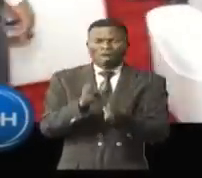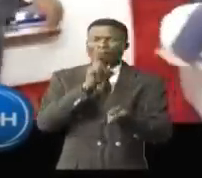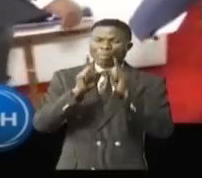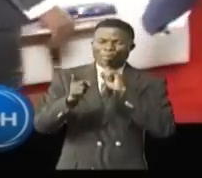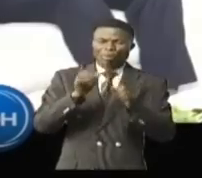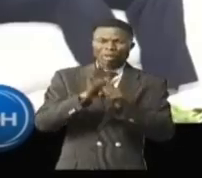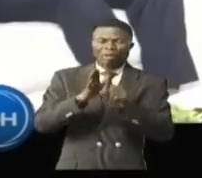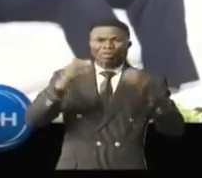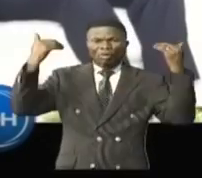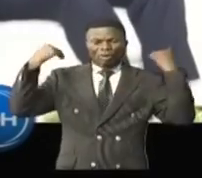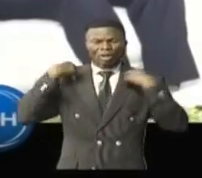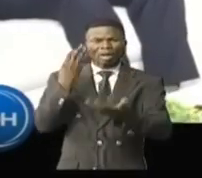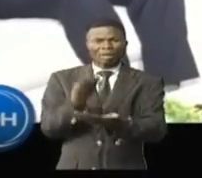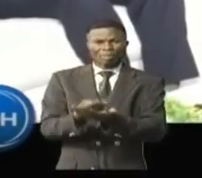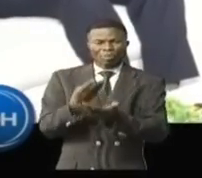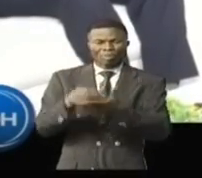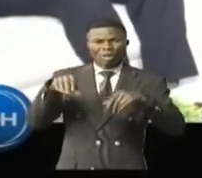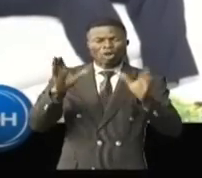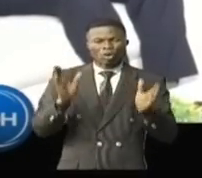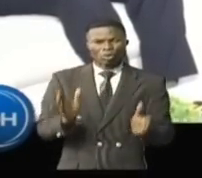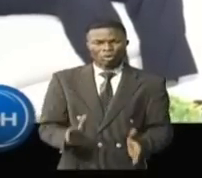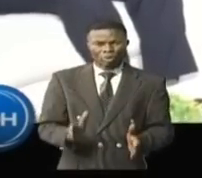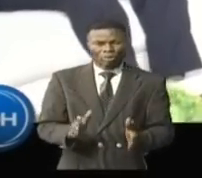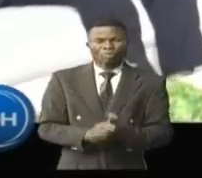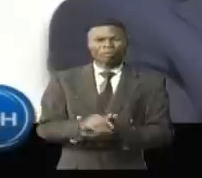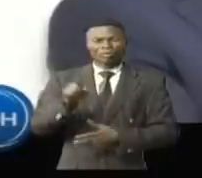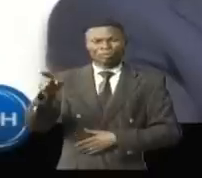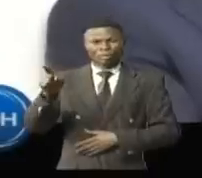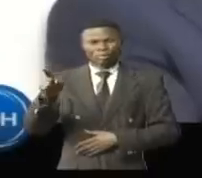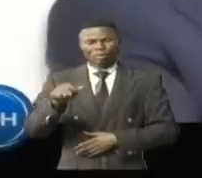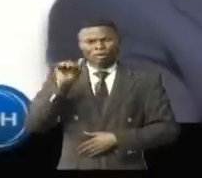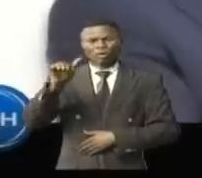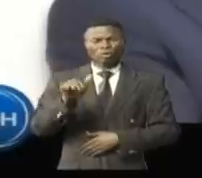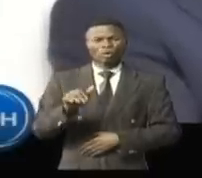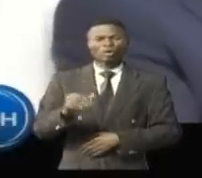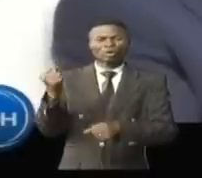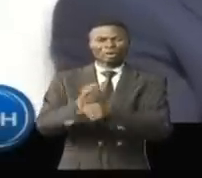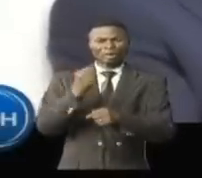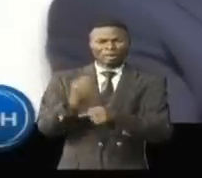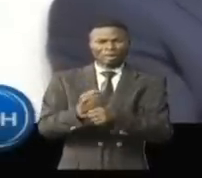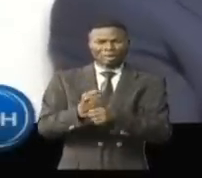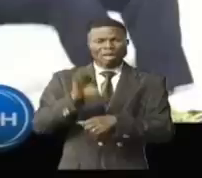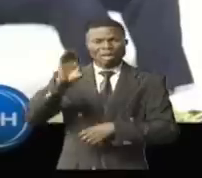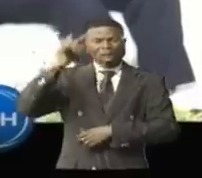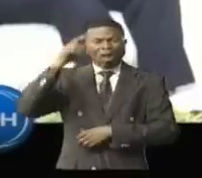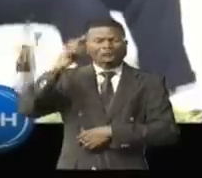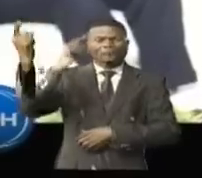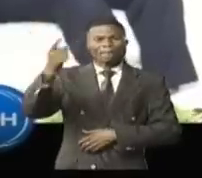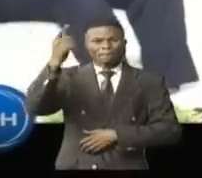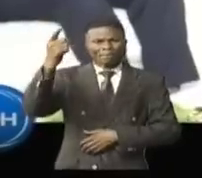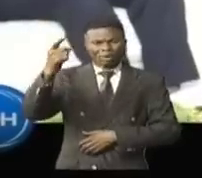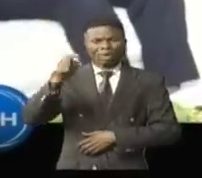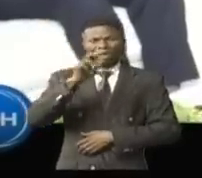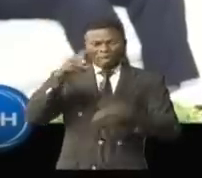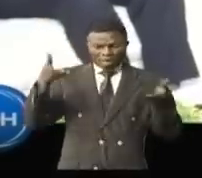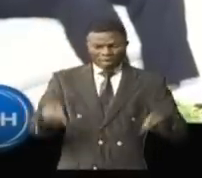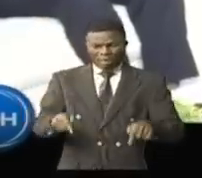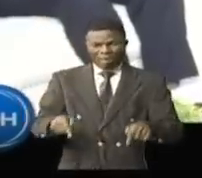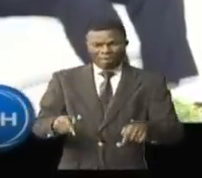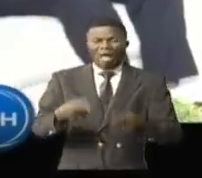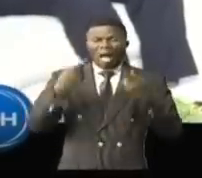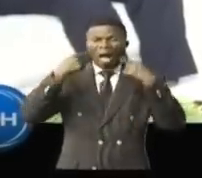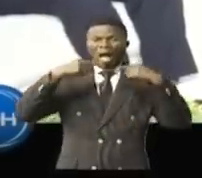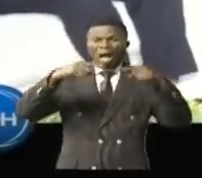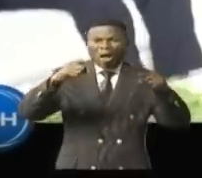avec l'autorité budgétaire congolaise. Albert Zofak, directeur des opérations de la Banque mondiale en RDC, annonce